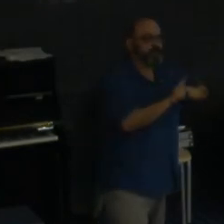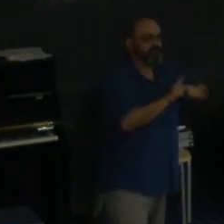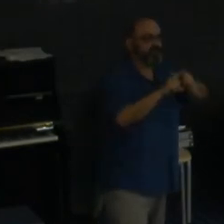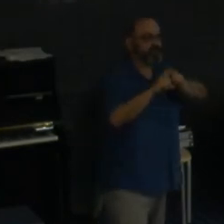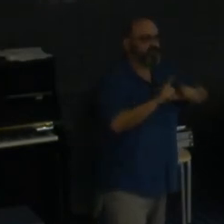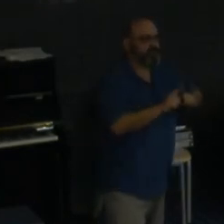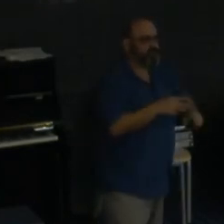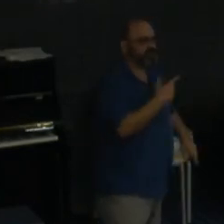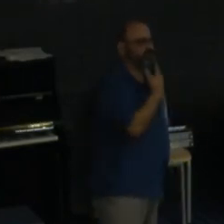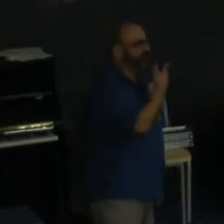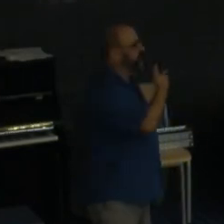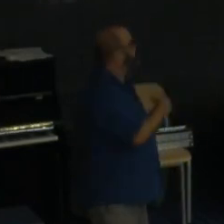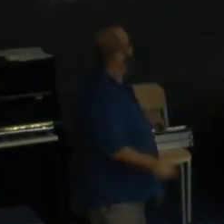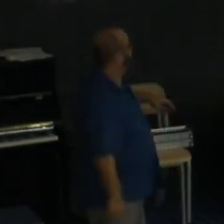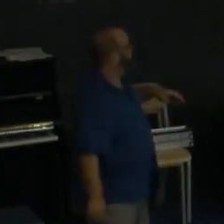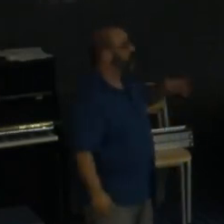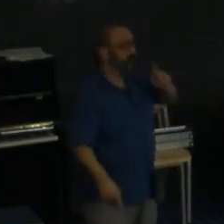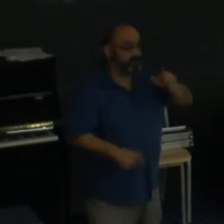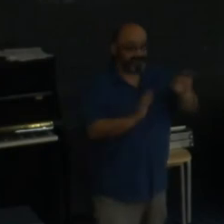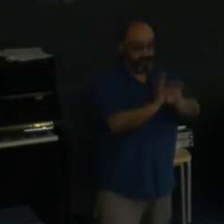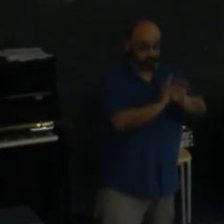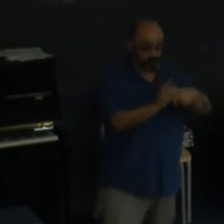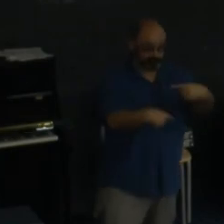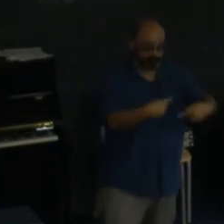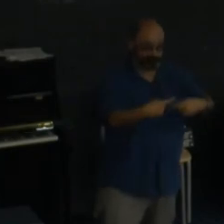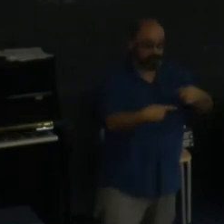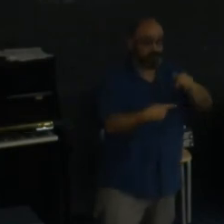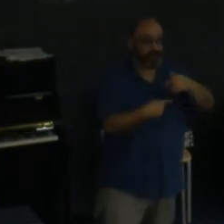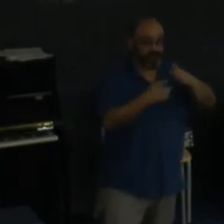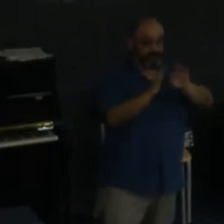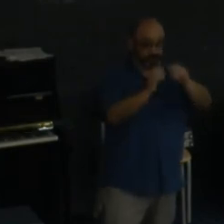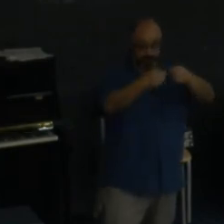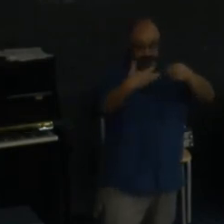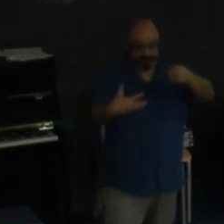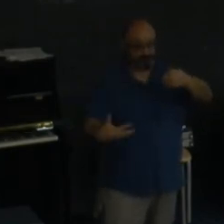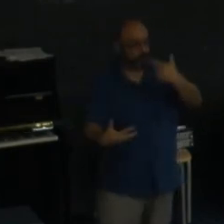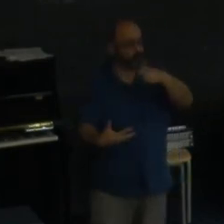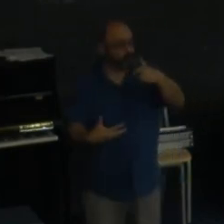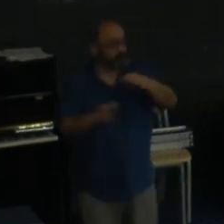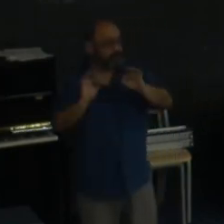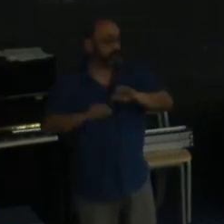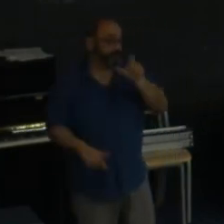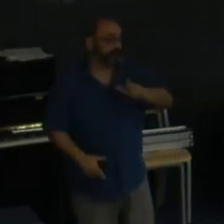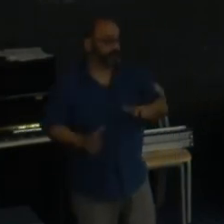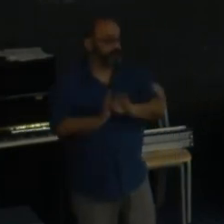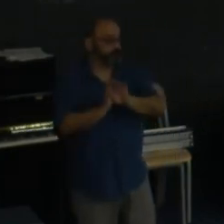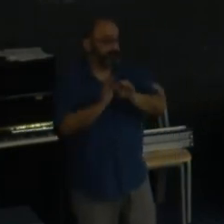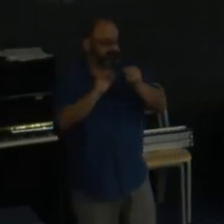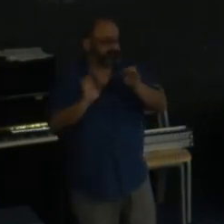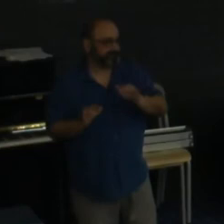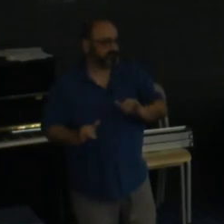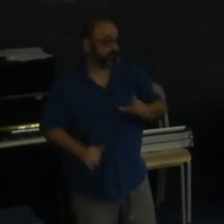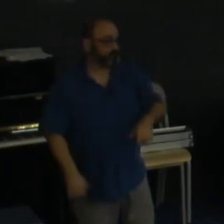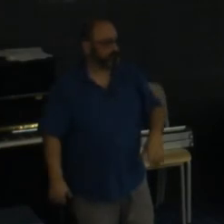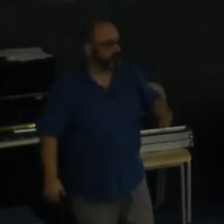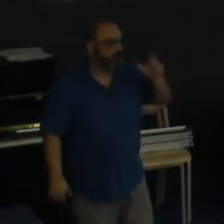trucs parfois, vous êtes dans une fonction, la fonction fait 100 à 200 lignes. Oui, il y a des gens qui s'amusent encore à faire des fonctions assez longues. Hier on m'a dit,